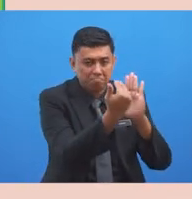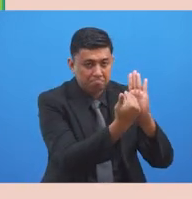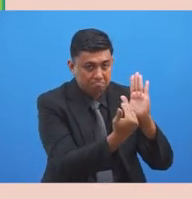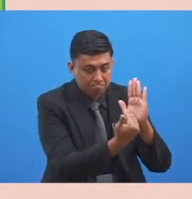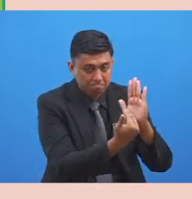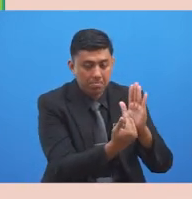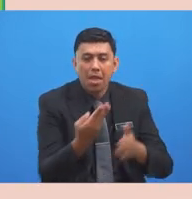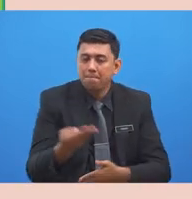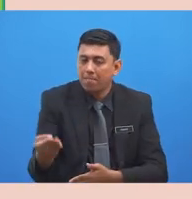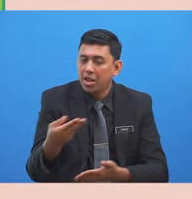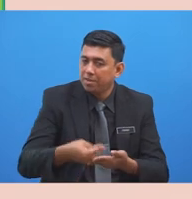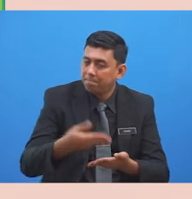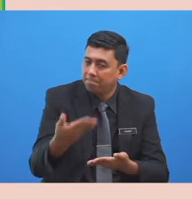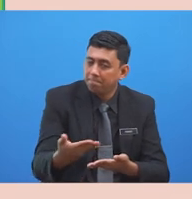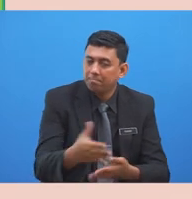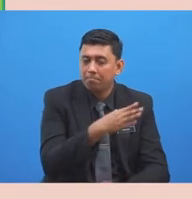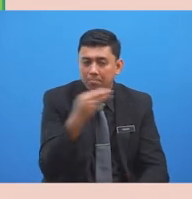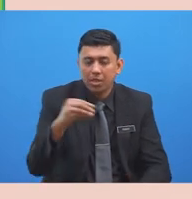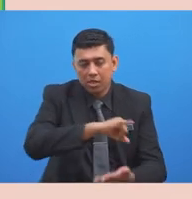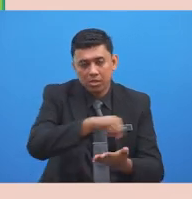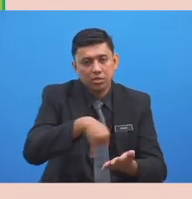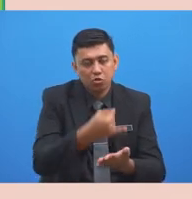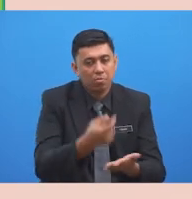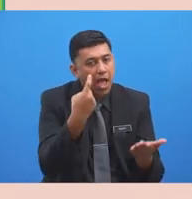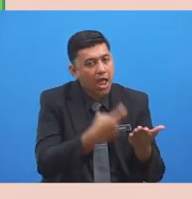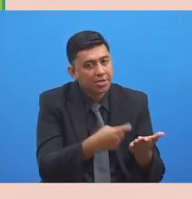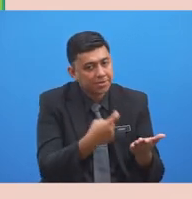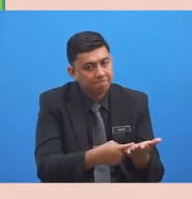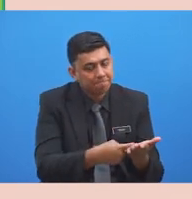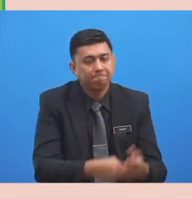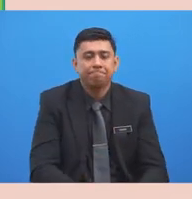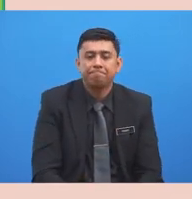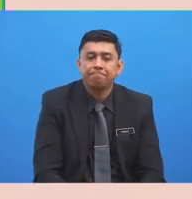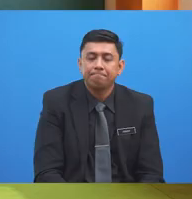senarai barang yang dibeli dan jumlah harganya.